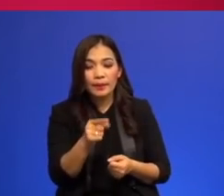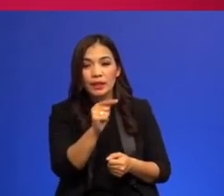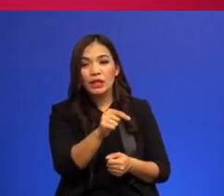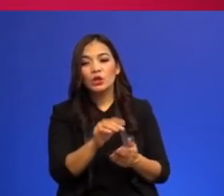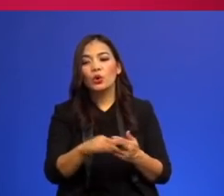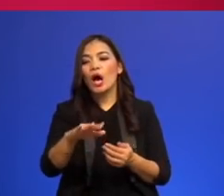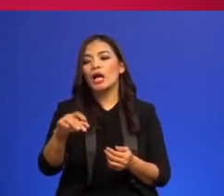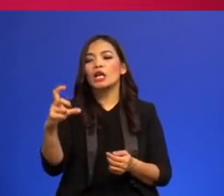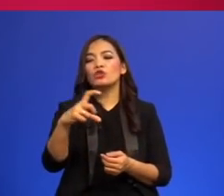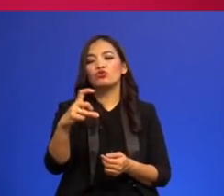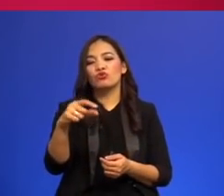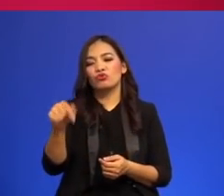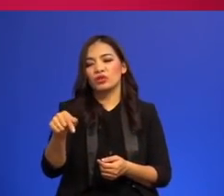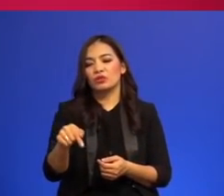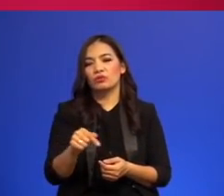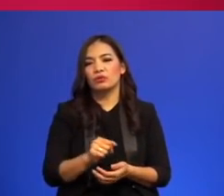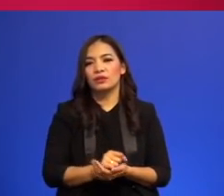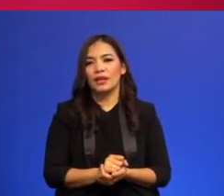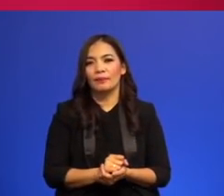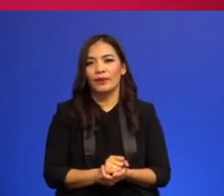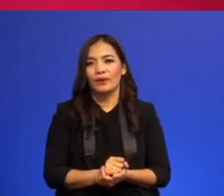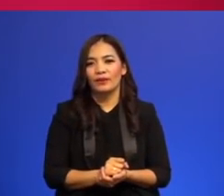loh anakmu si bujambrong.